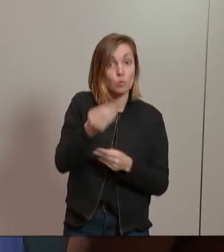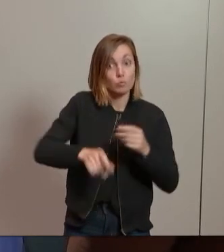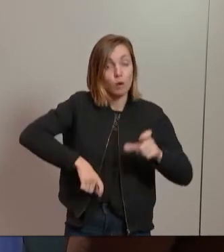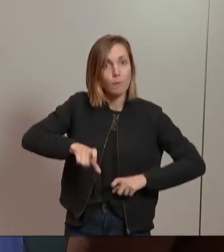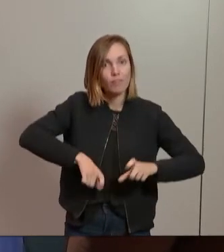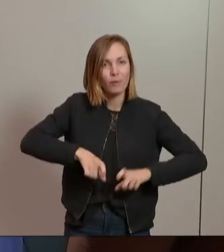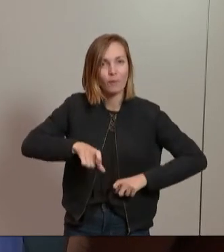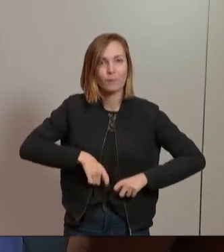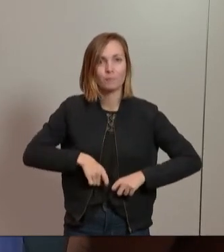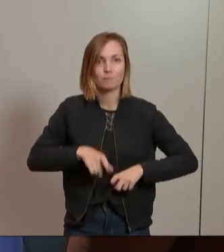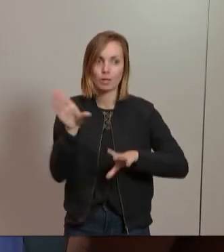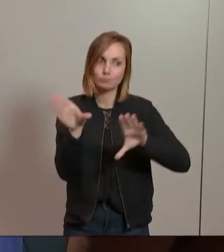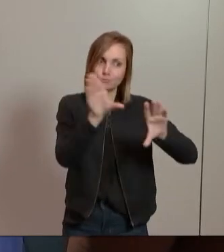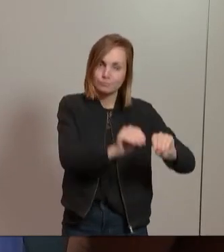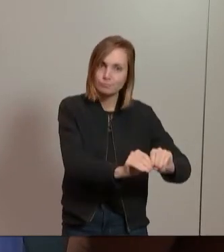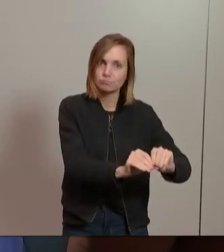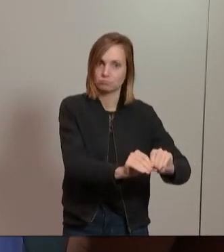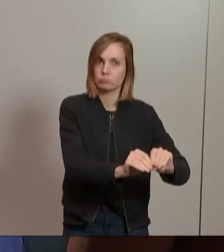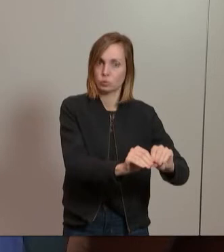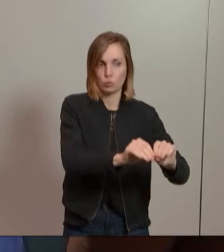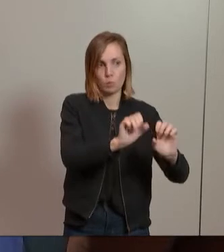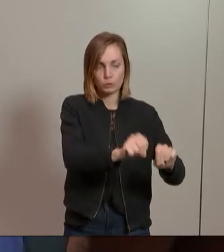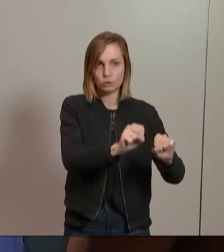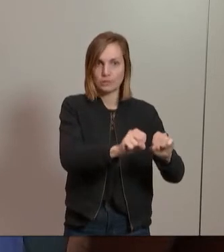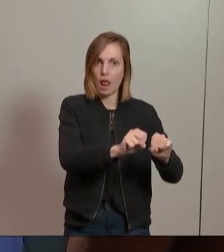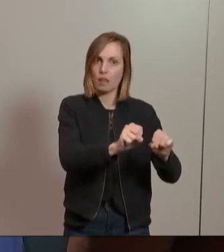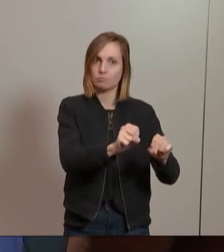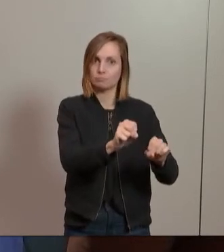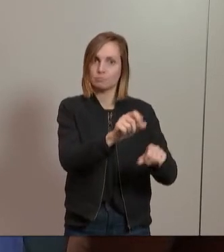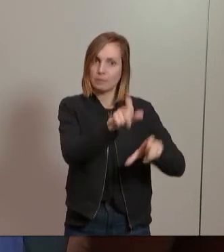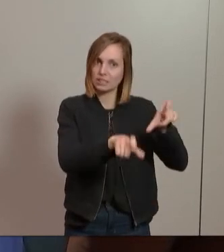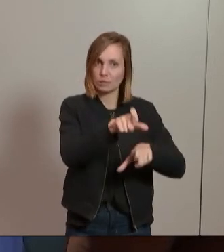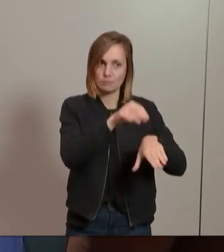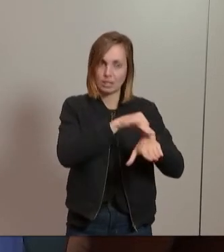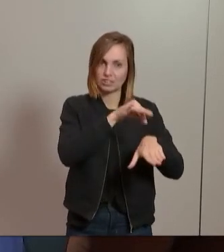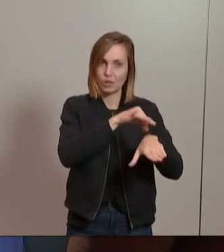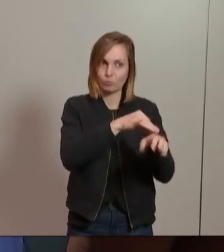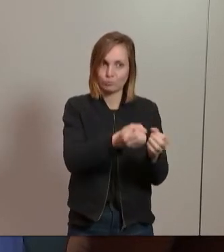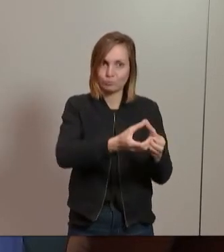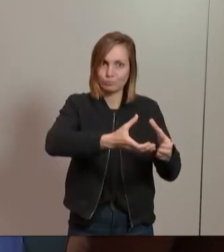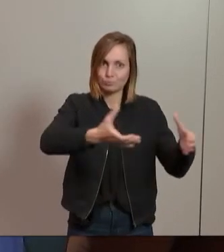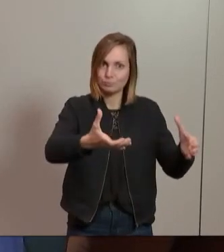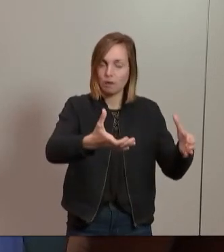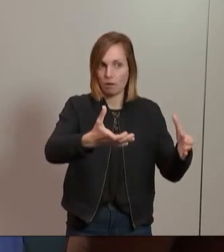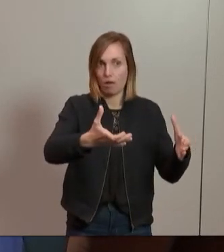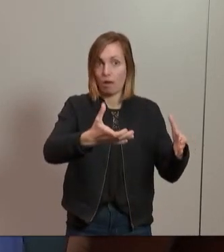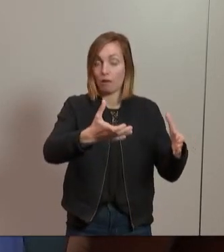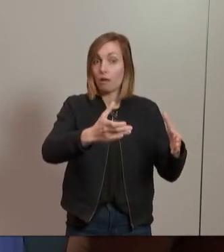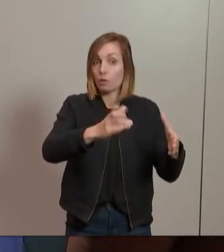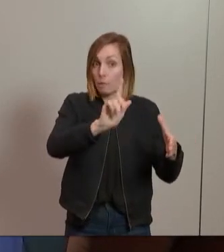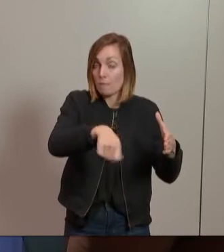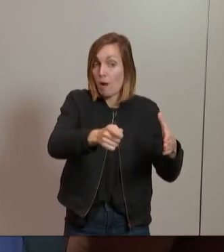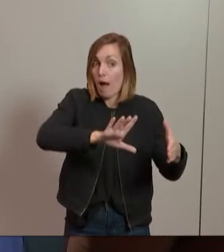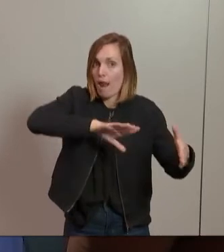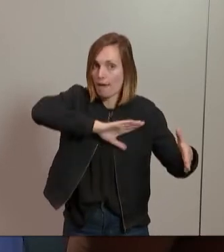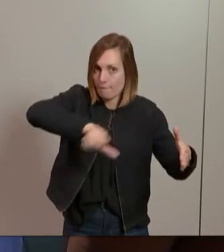collaborateurs, et qui viennent s'installer, donc qui ont un potentiel de développement d'une patientèle qui, à terme, et je dis bien à terme, je ne